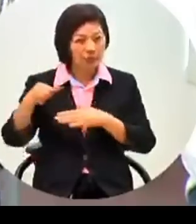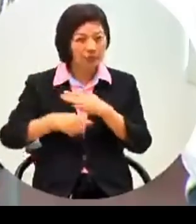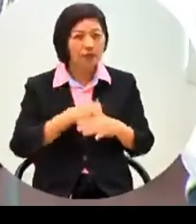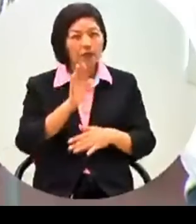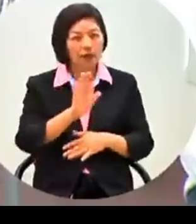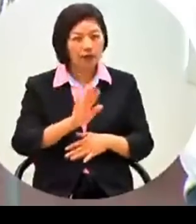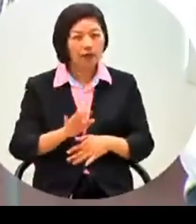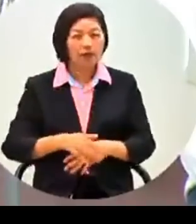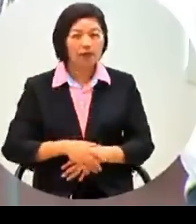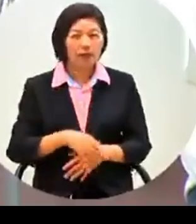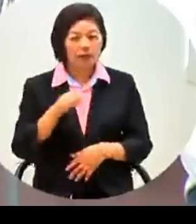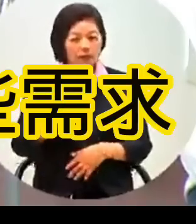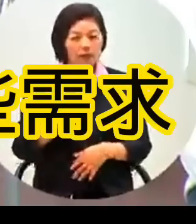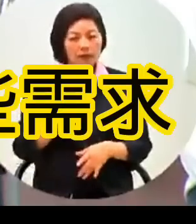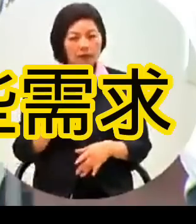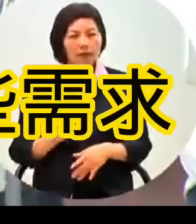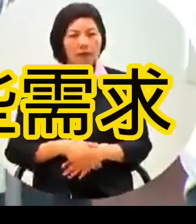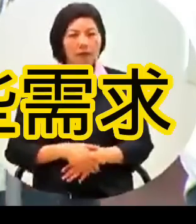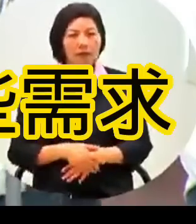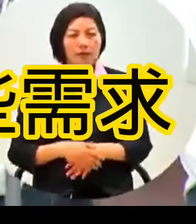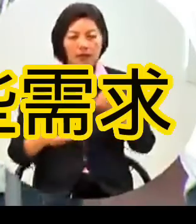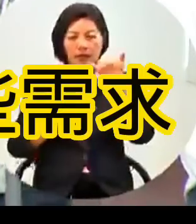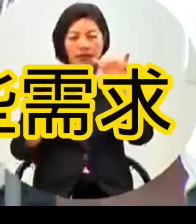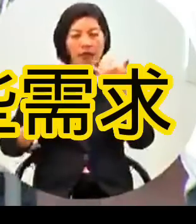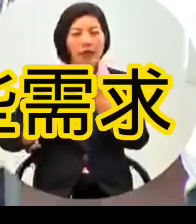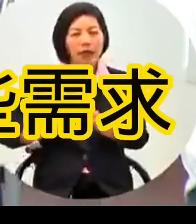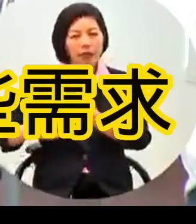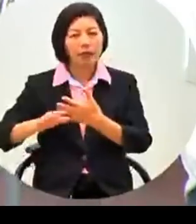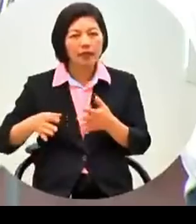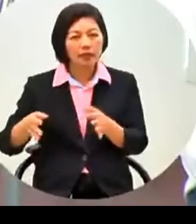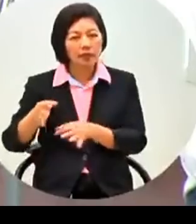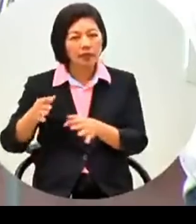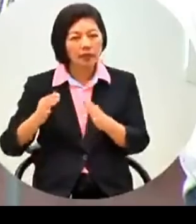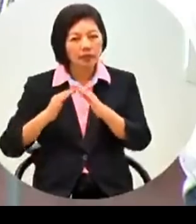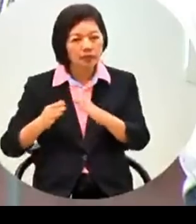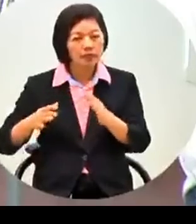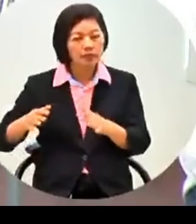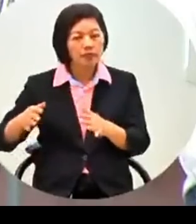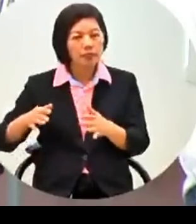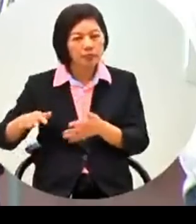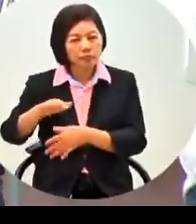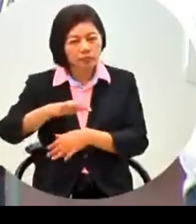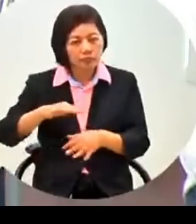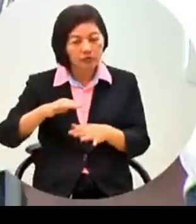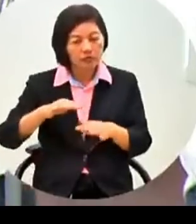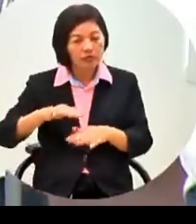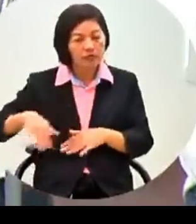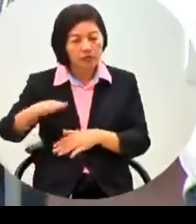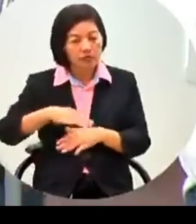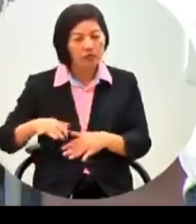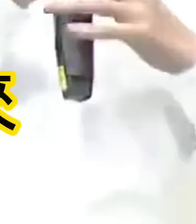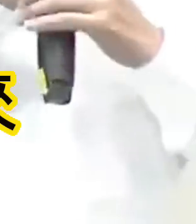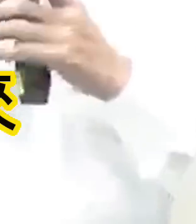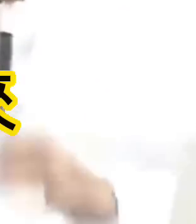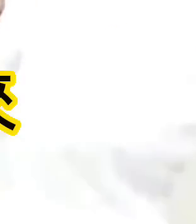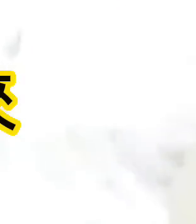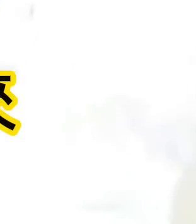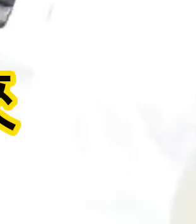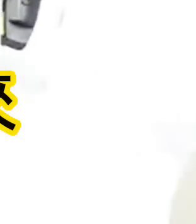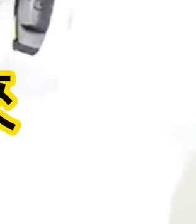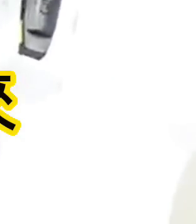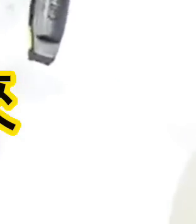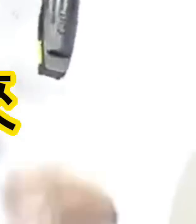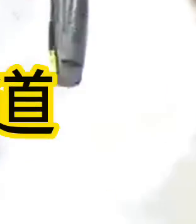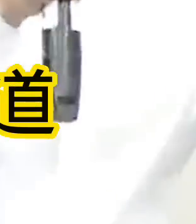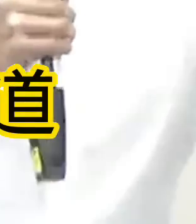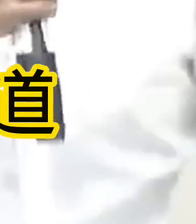知道。 海外的， 好，没关系。 是海外的一些市场的一些需求，譬如说 市长 其他国家。 你既然也不知，你事先也不知